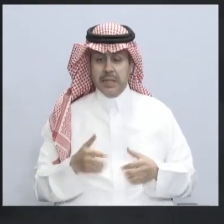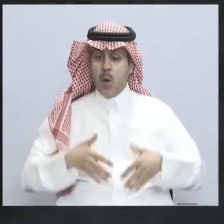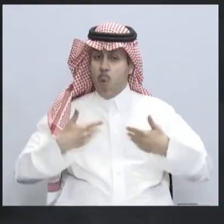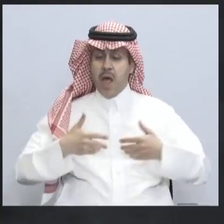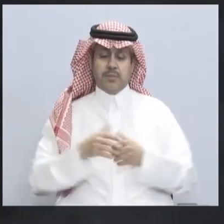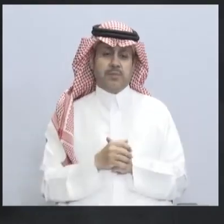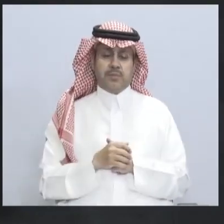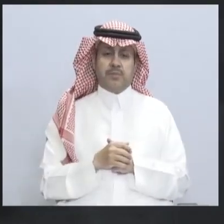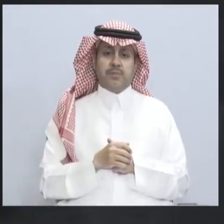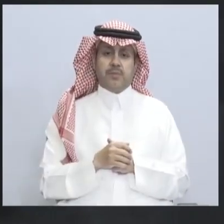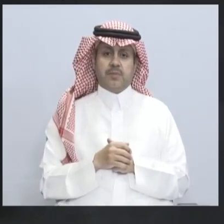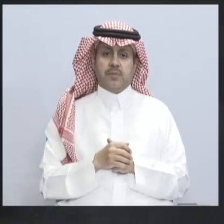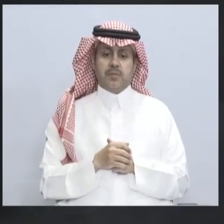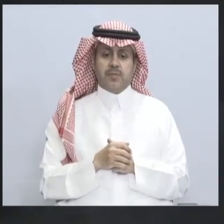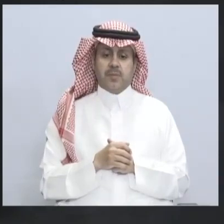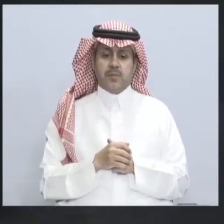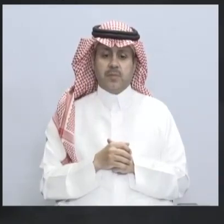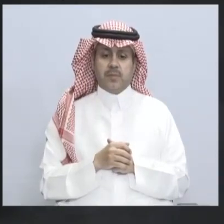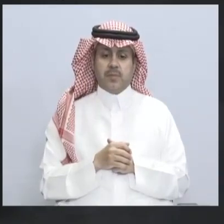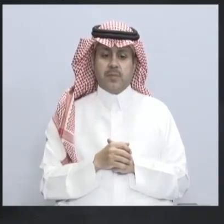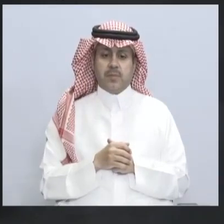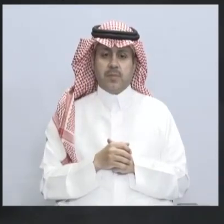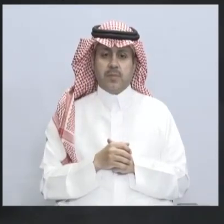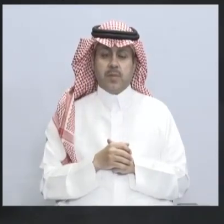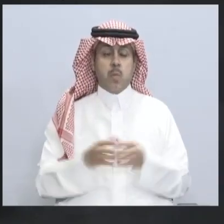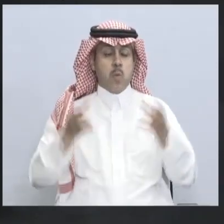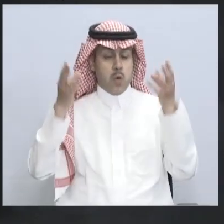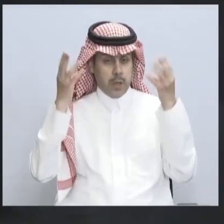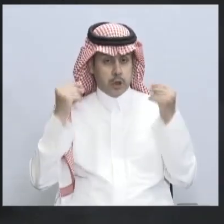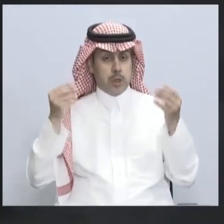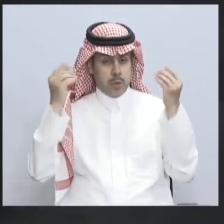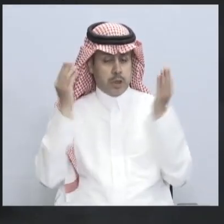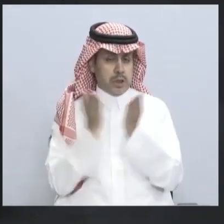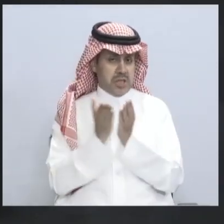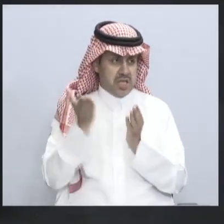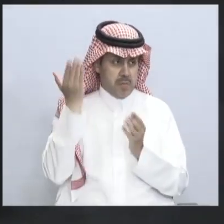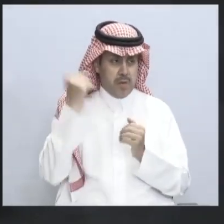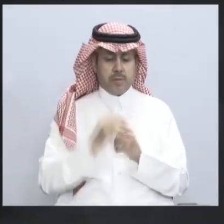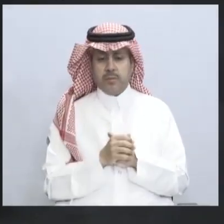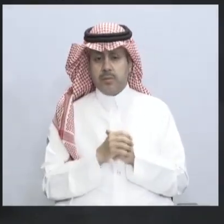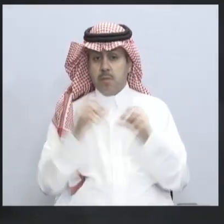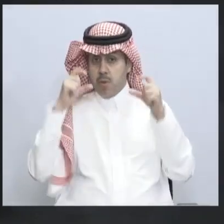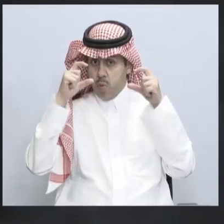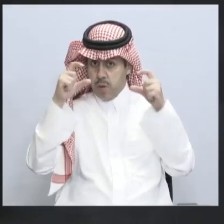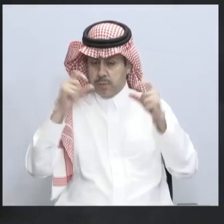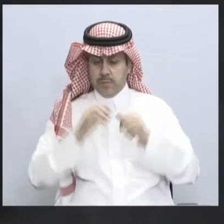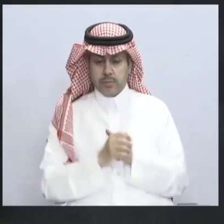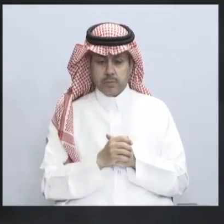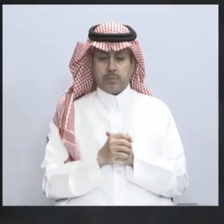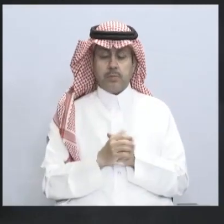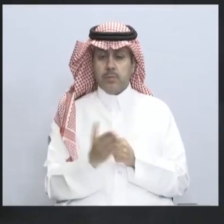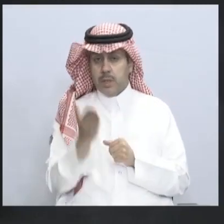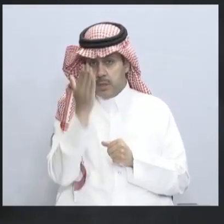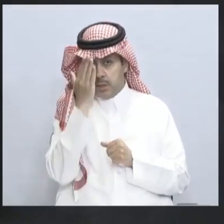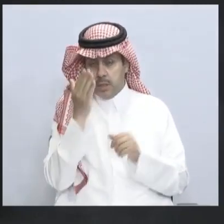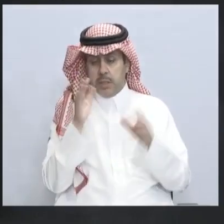وناتي الان يا ابنائي الطلاب الى مراجعه الدرس السابق الذي كان بعنوان صلاه